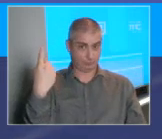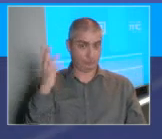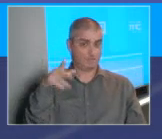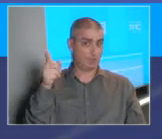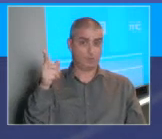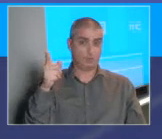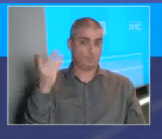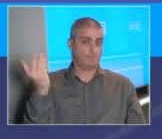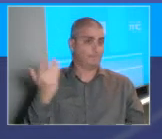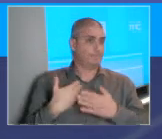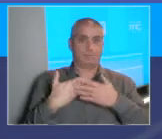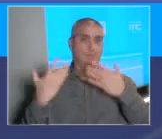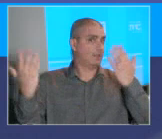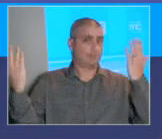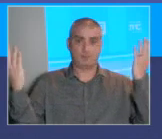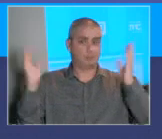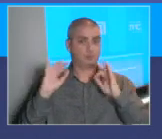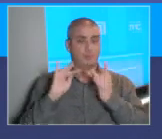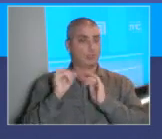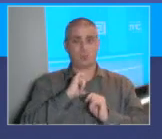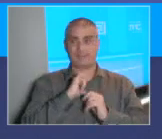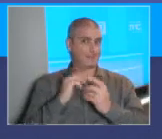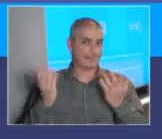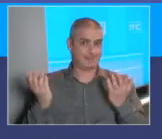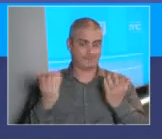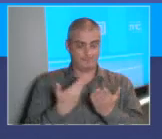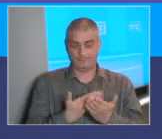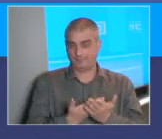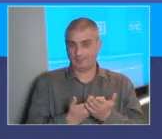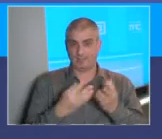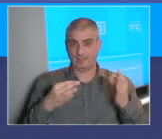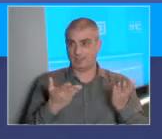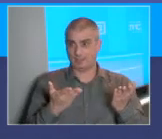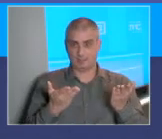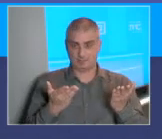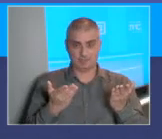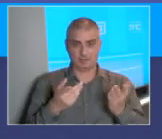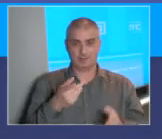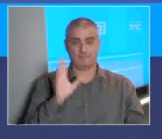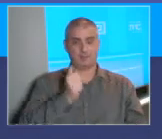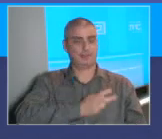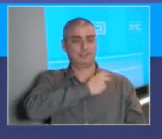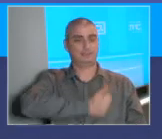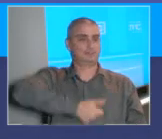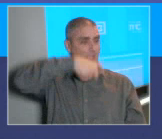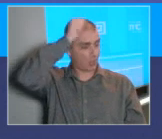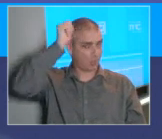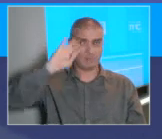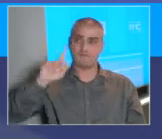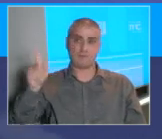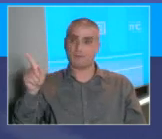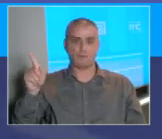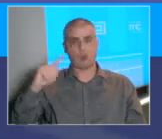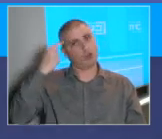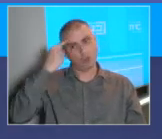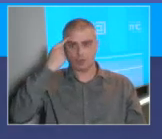למרות שאין שום ניגוד עניינים על הנייר בין השר אוחנה לבין בנימין נתניהו, הוא